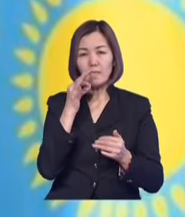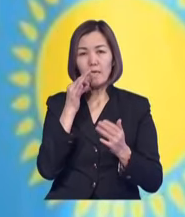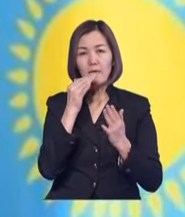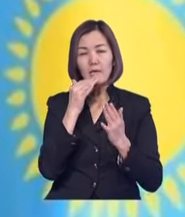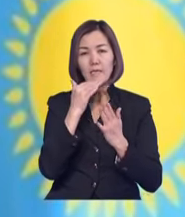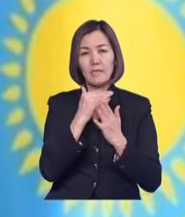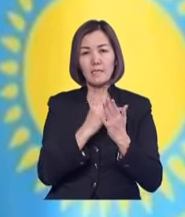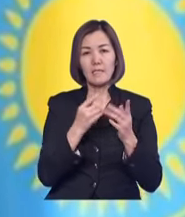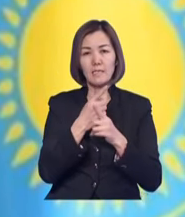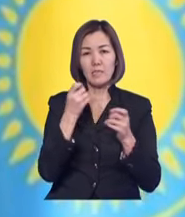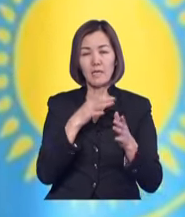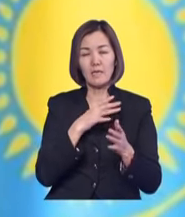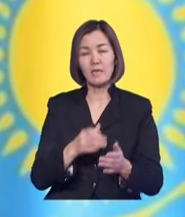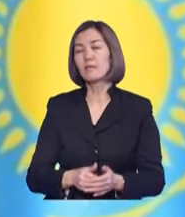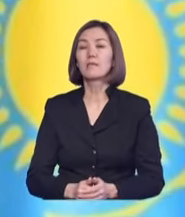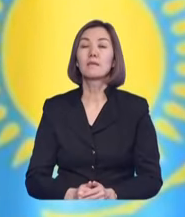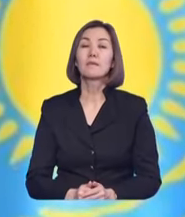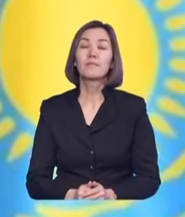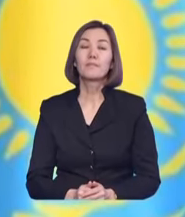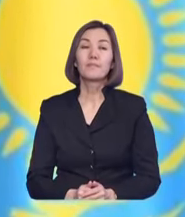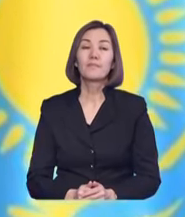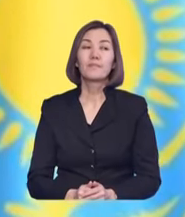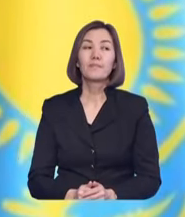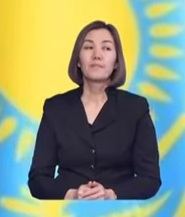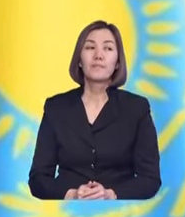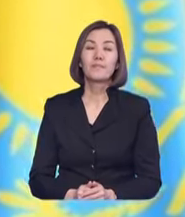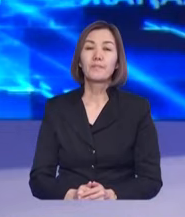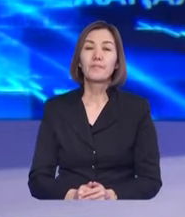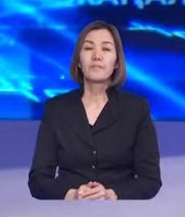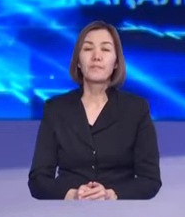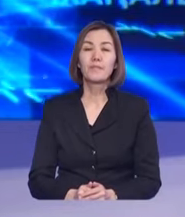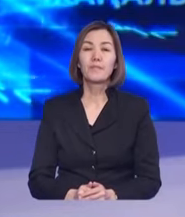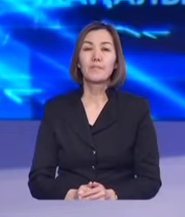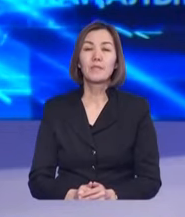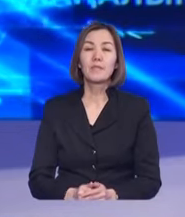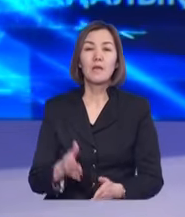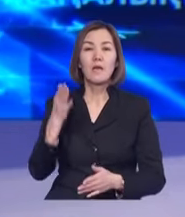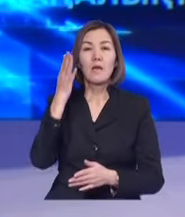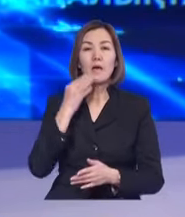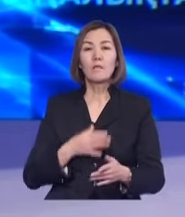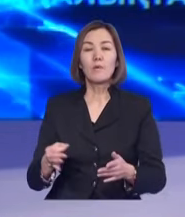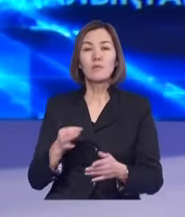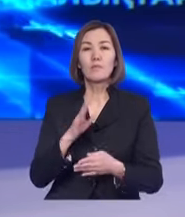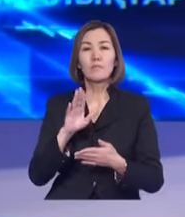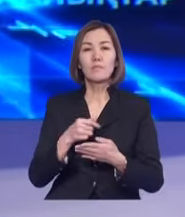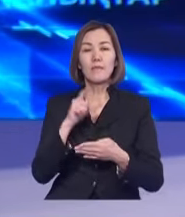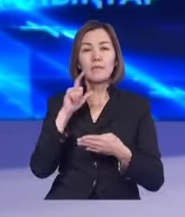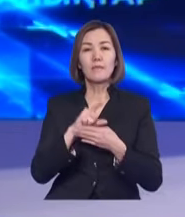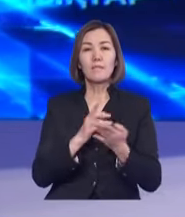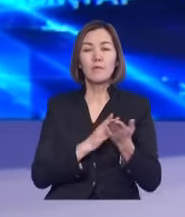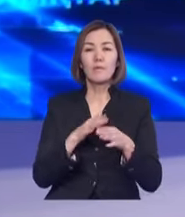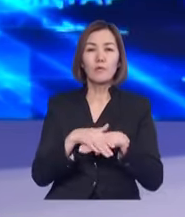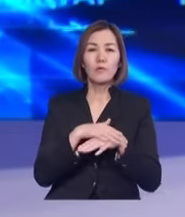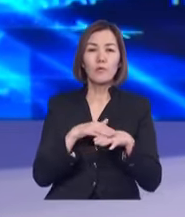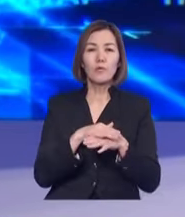кестесі жарияланған еді. Ал Алматы облысының бас имамы өңір